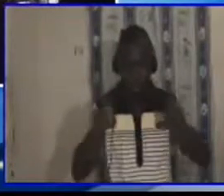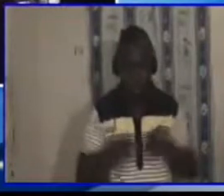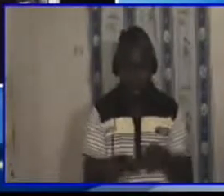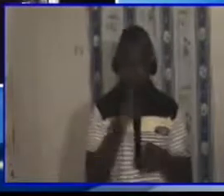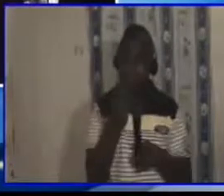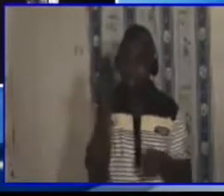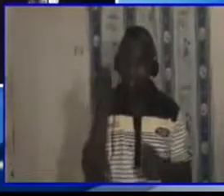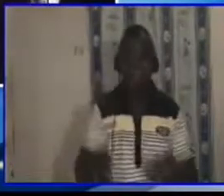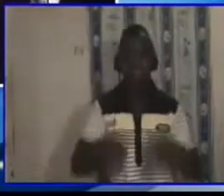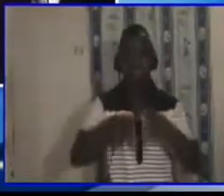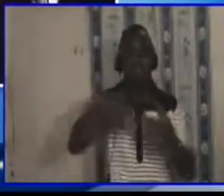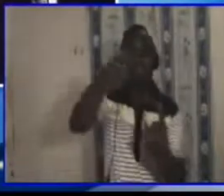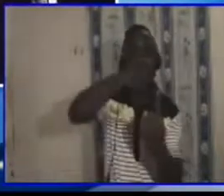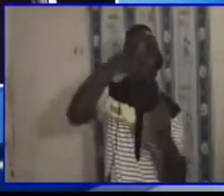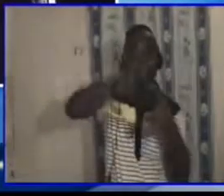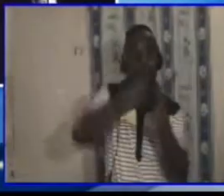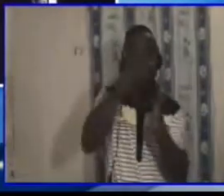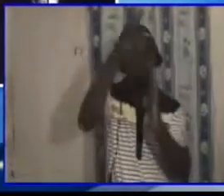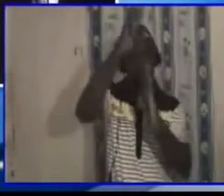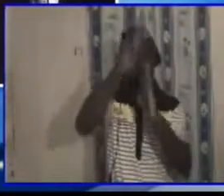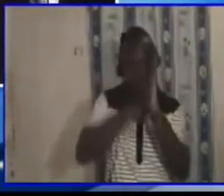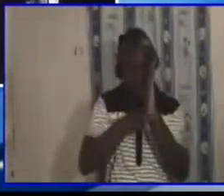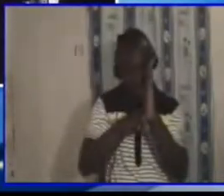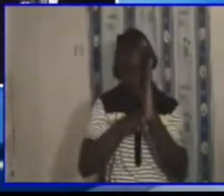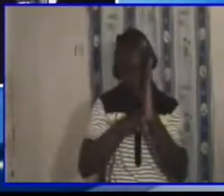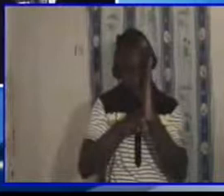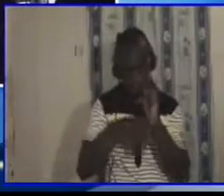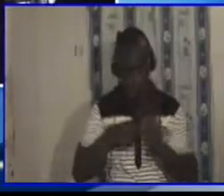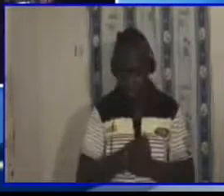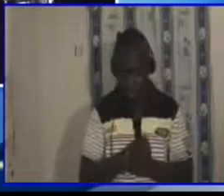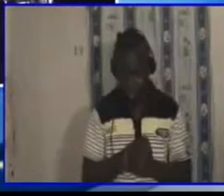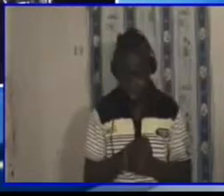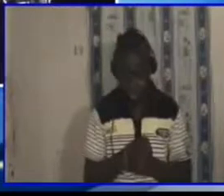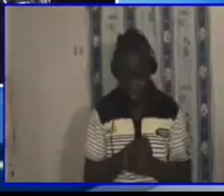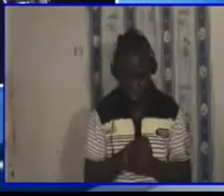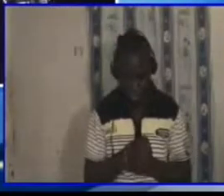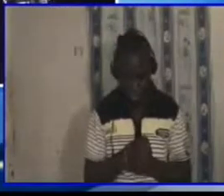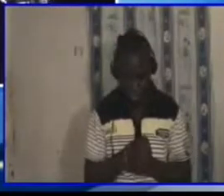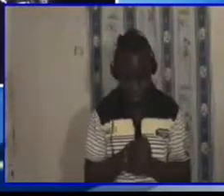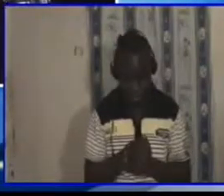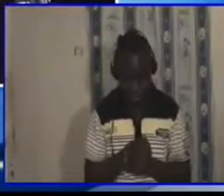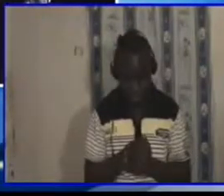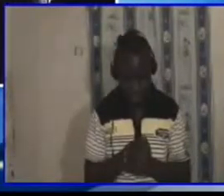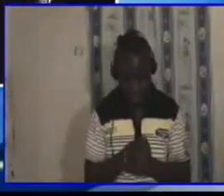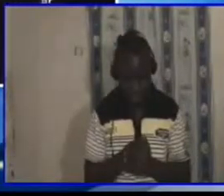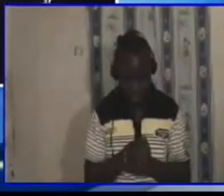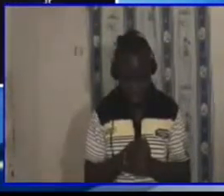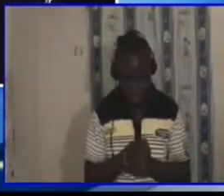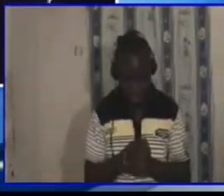giustificazione santificazione e il battesimo dello spirito santo